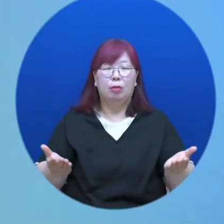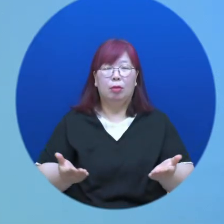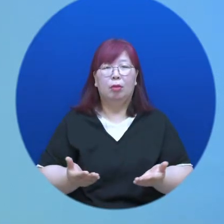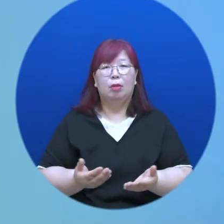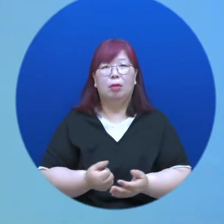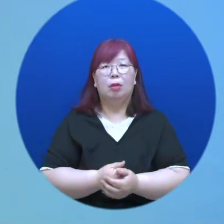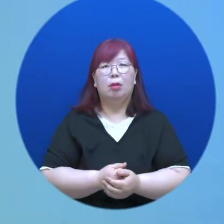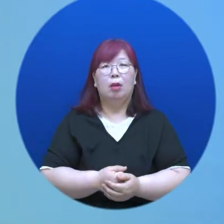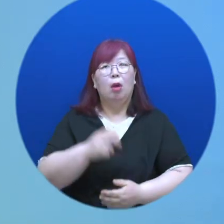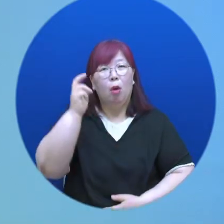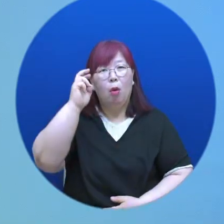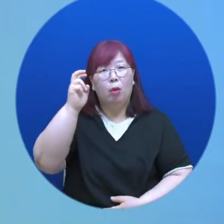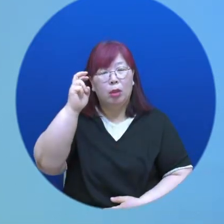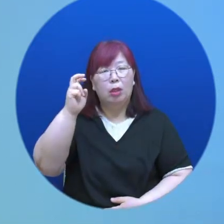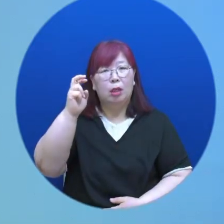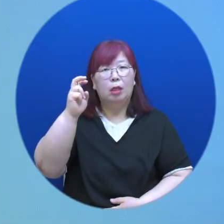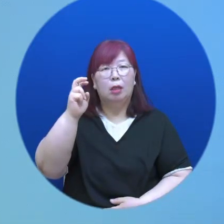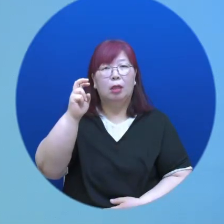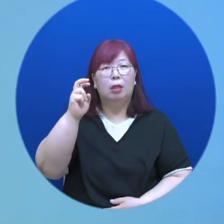혹시라도